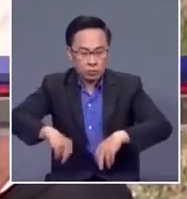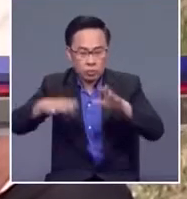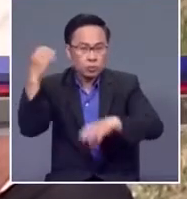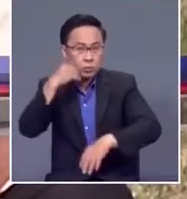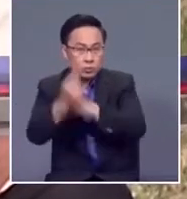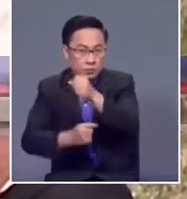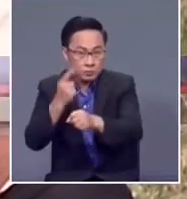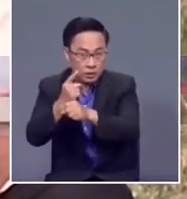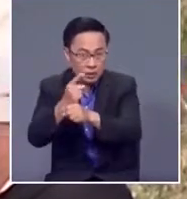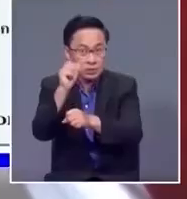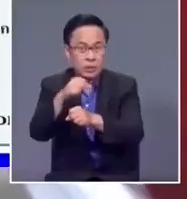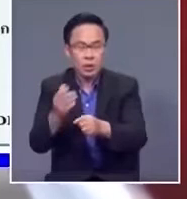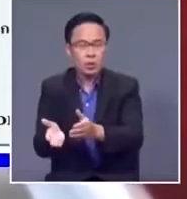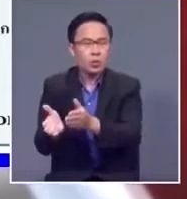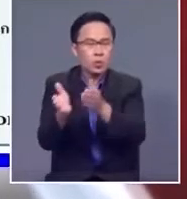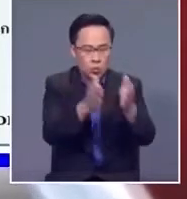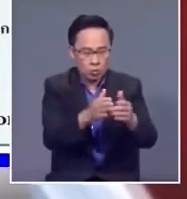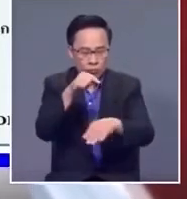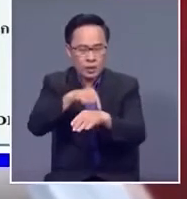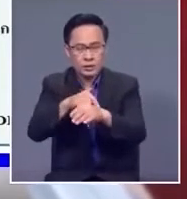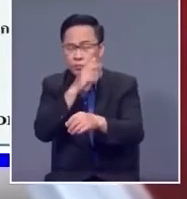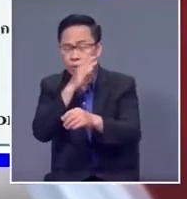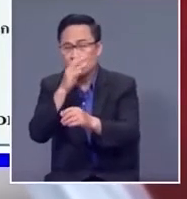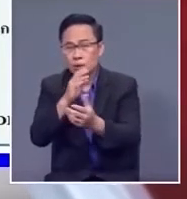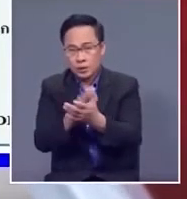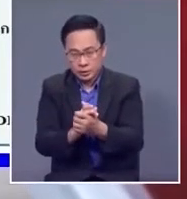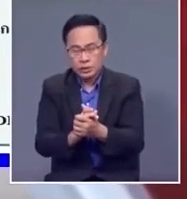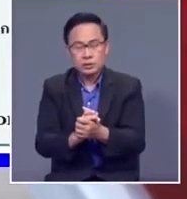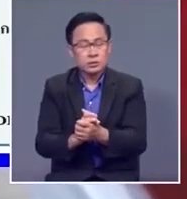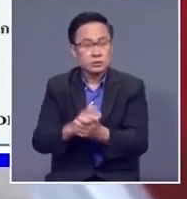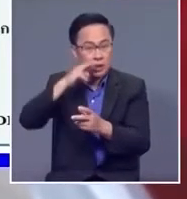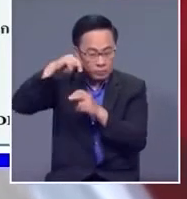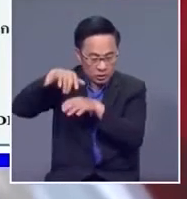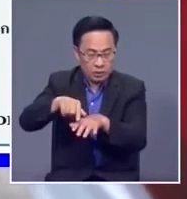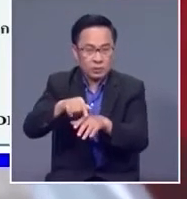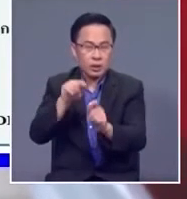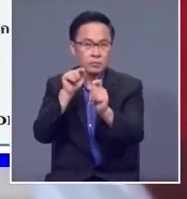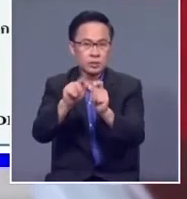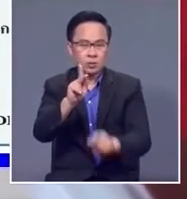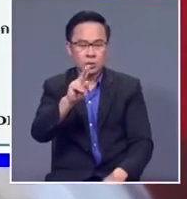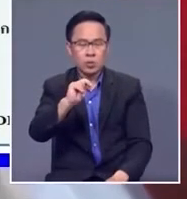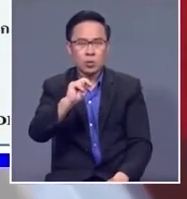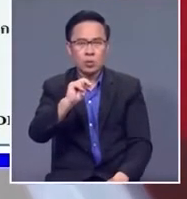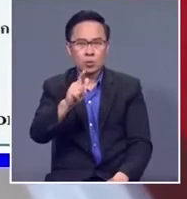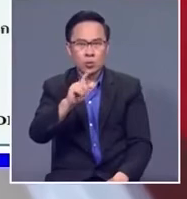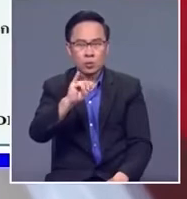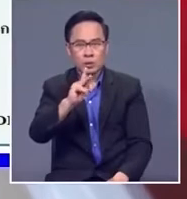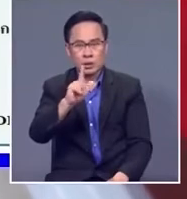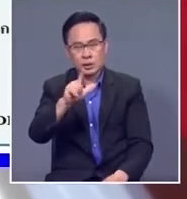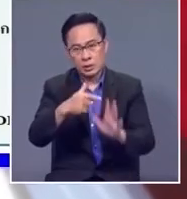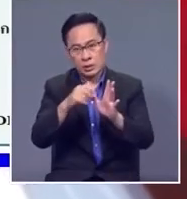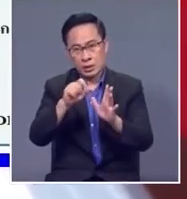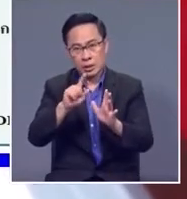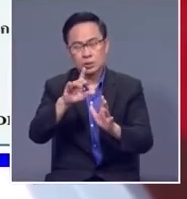ให้เป็นพื้นที่หน่วงน้ำที่อำเภอบางกำอำเภอกงไกรลาดของสุโขทัยแล้วก็อำเภอพรมพิรามเพื่อช่วยแก้ปัญหาน้ำท่วมที่จะท่ว